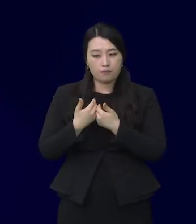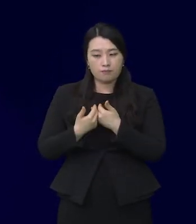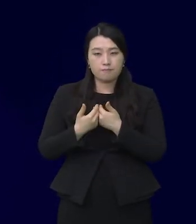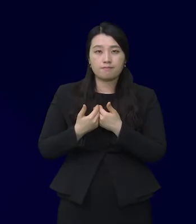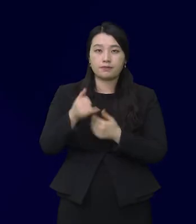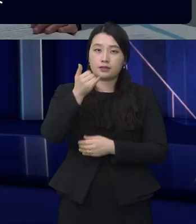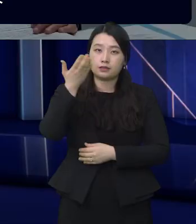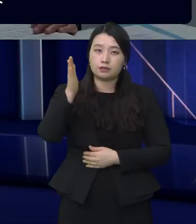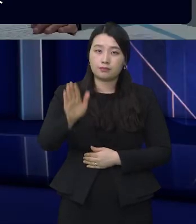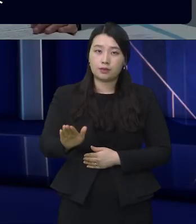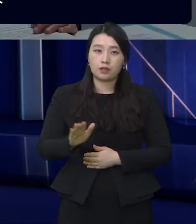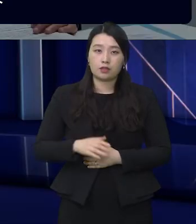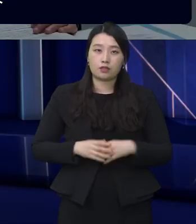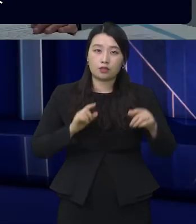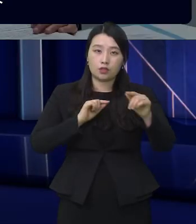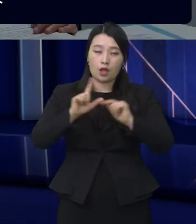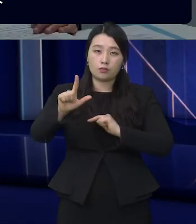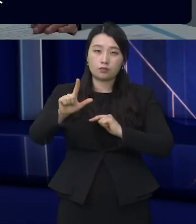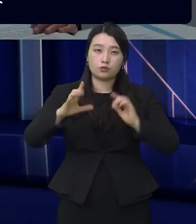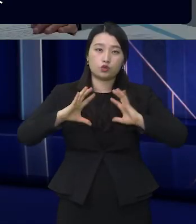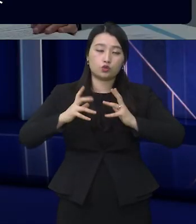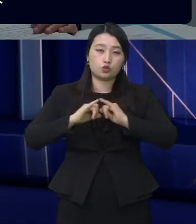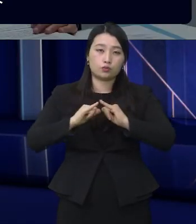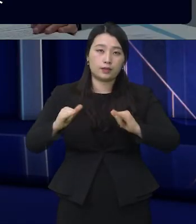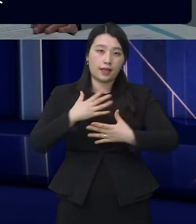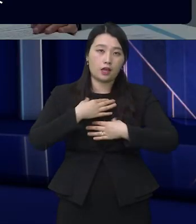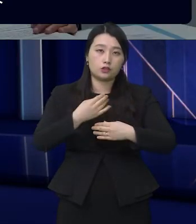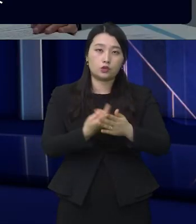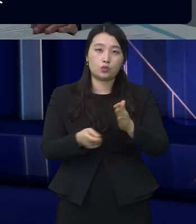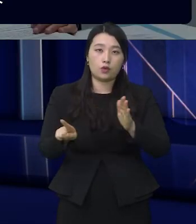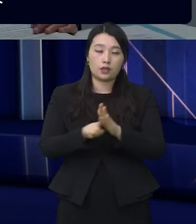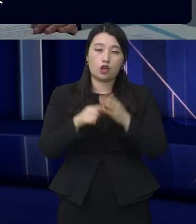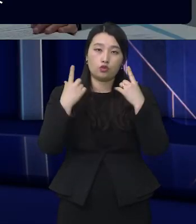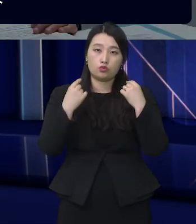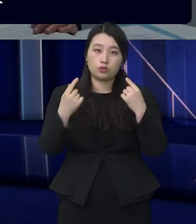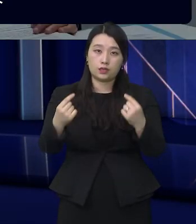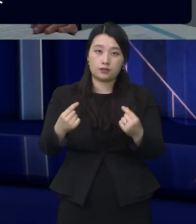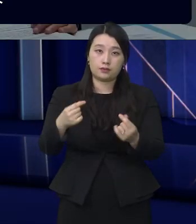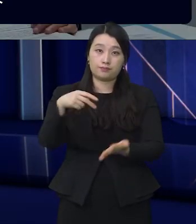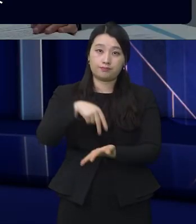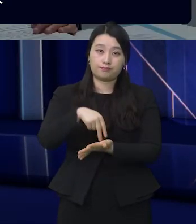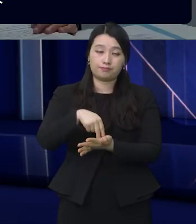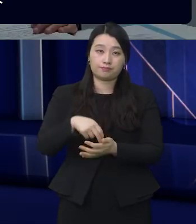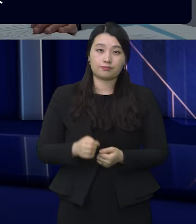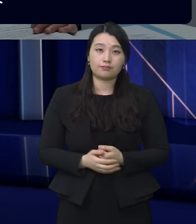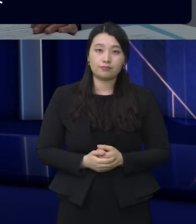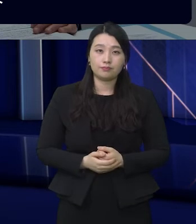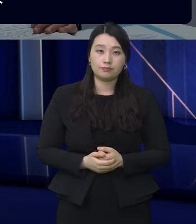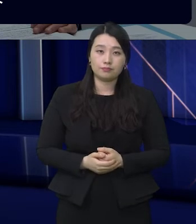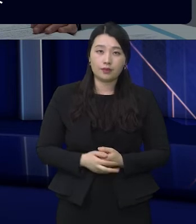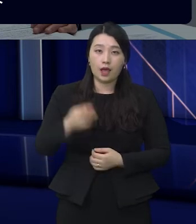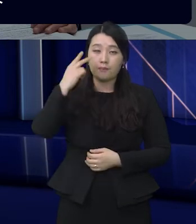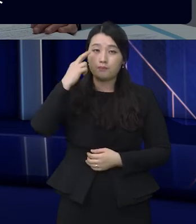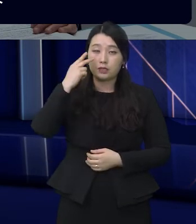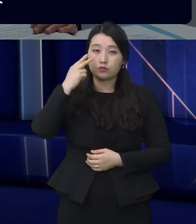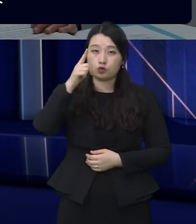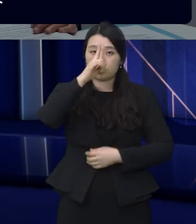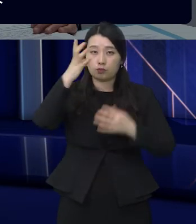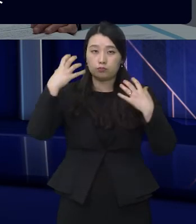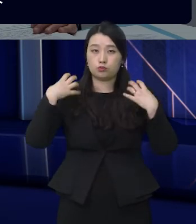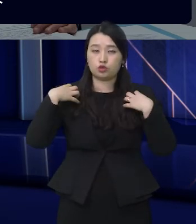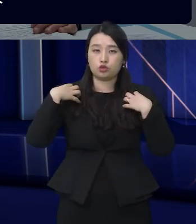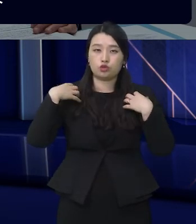참여하지만 은 대부분 국민 안전을 위해서 유지 한다는 입장을 고수하고 있습니다 미국 연방 정부는